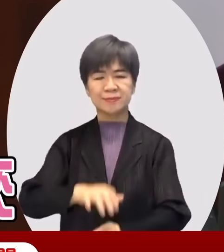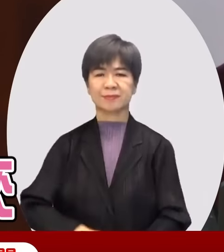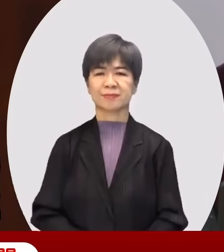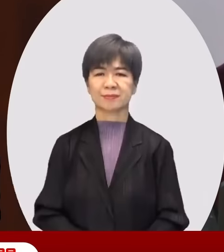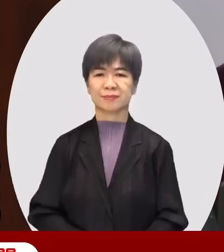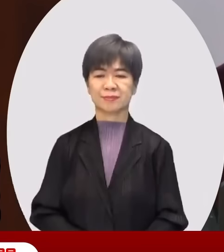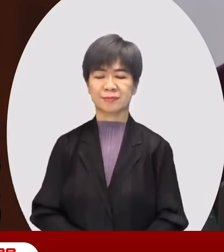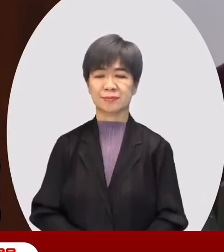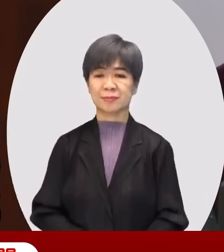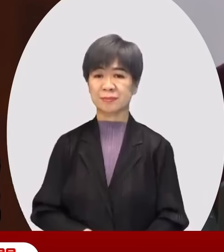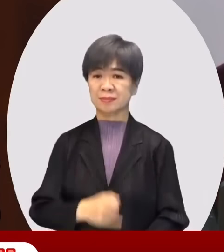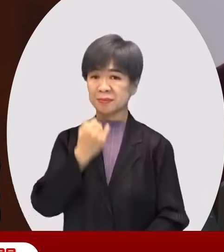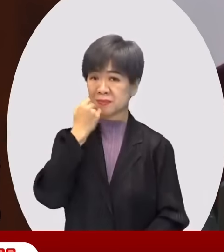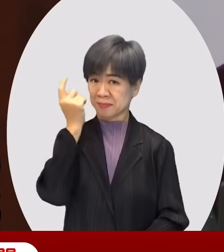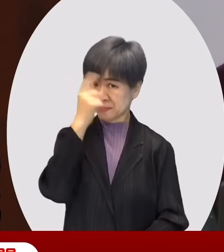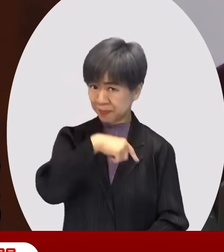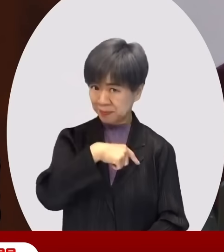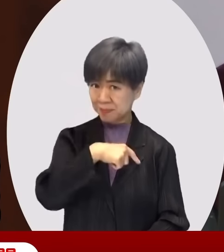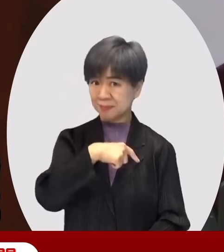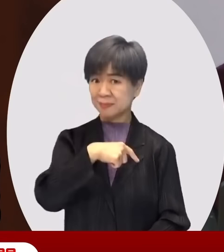来，有没有可能